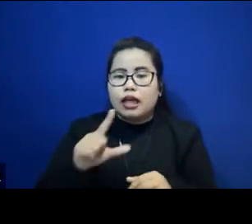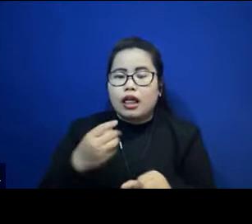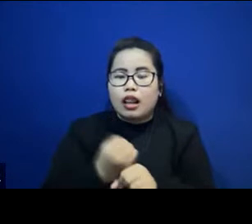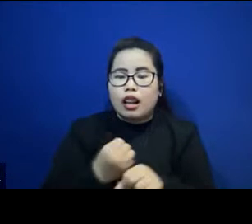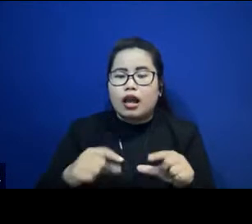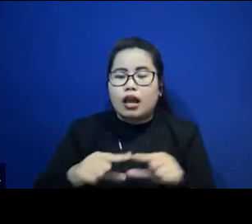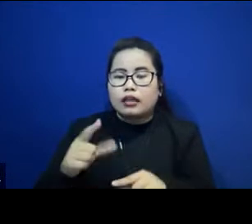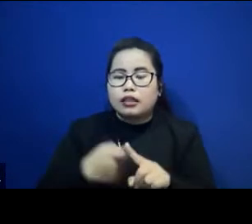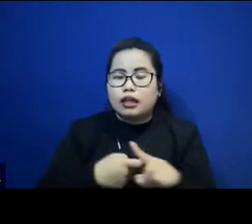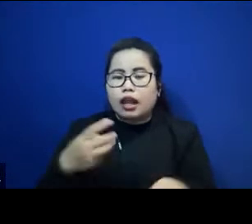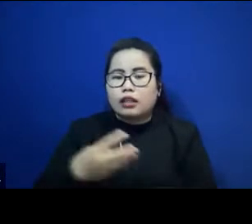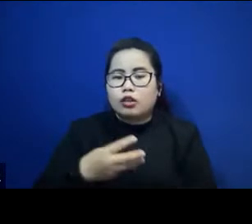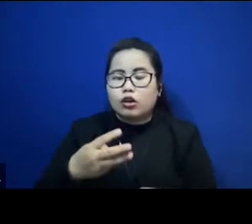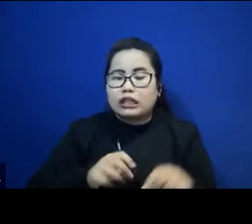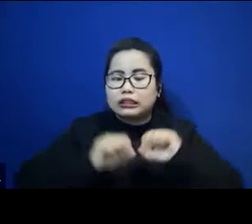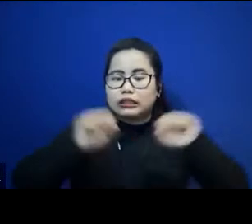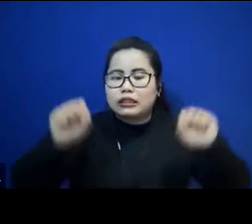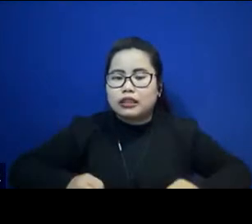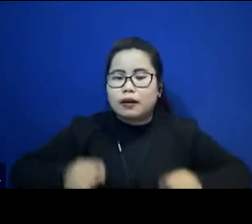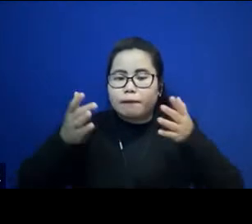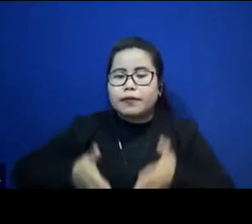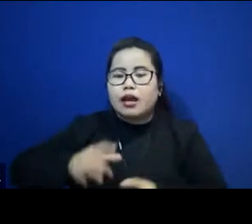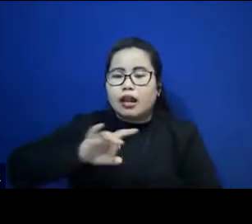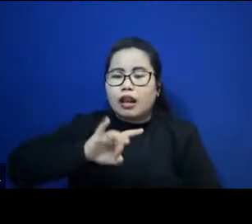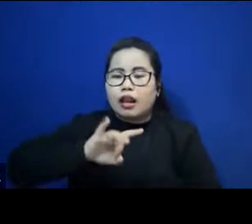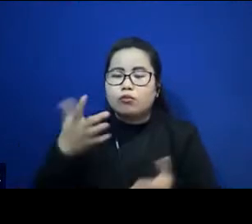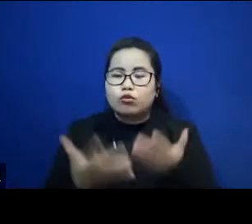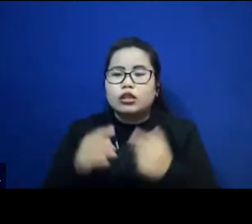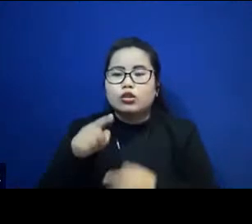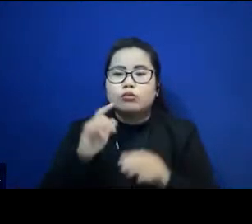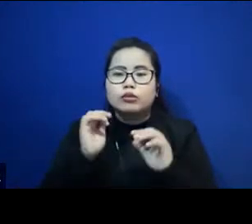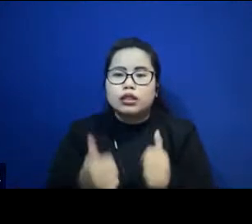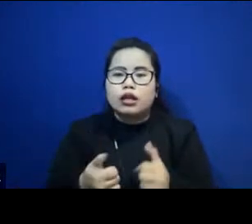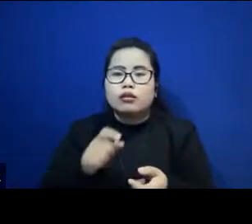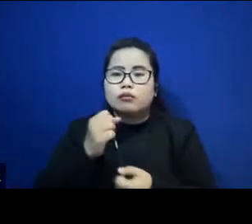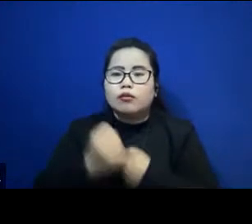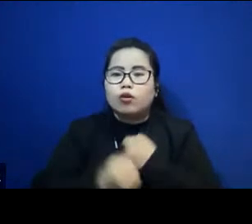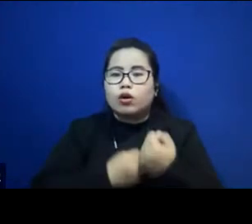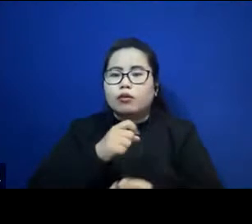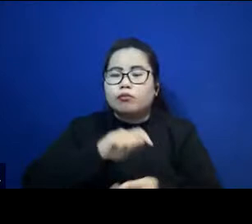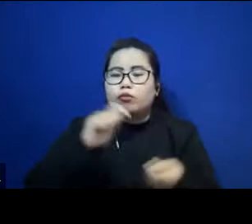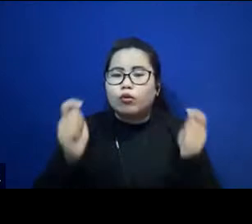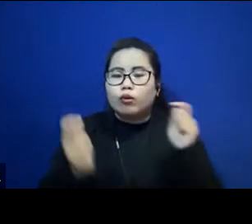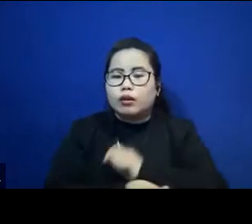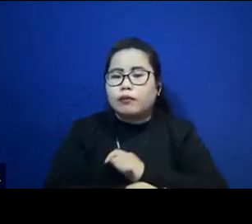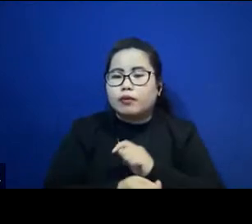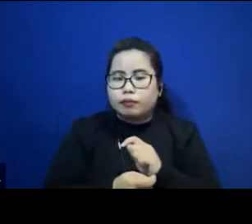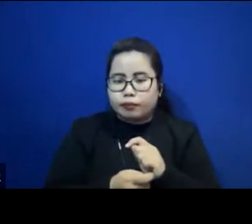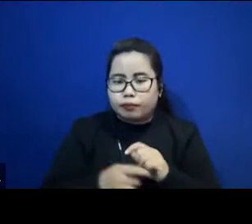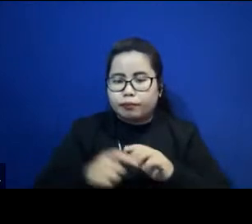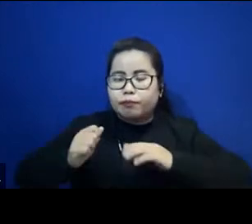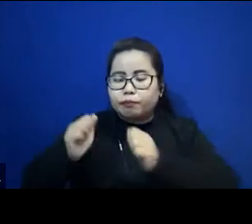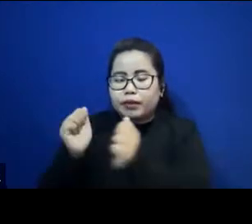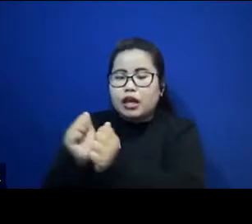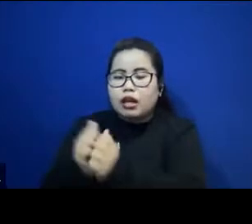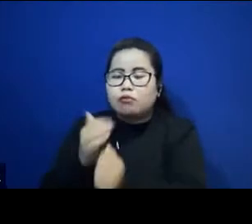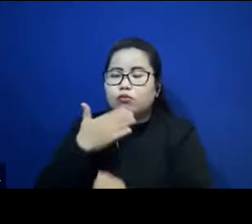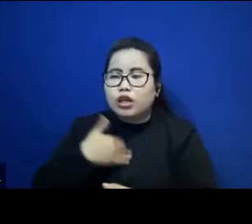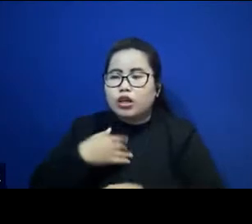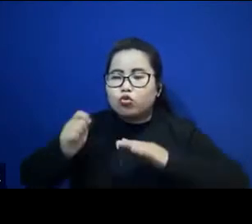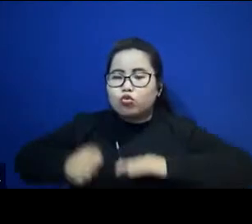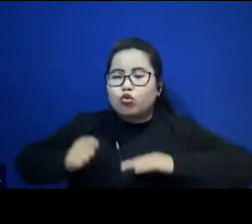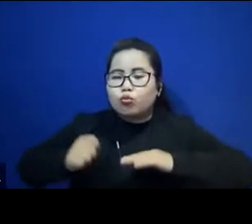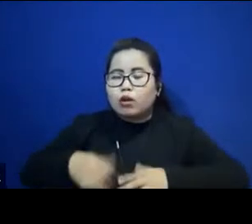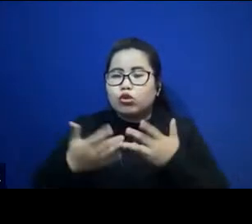keelektro sistem dari pihak lain maka itu bisa dianggap sebagai perbuatan pidana yang memiliki ancaman pidana sebagai Dik bisa